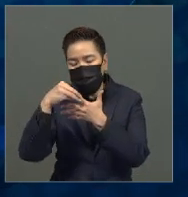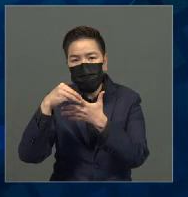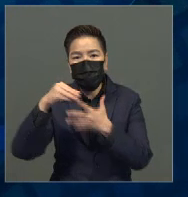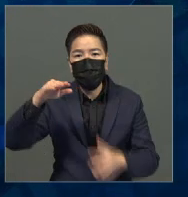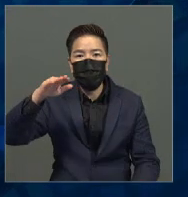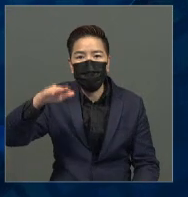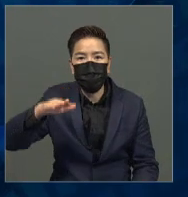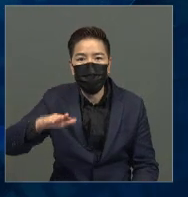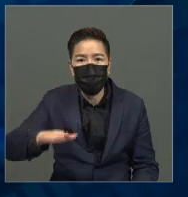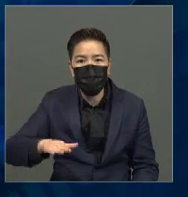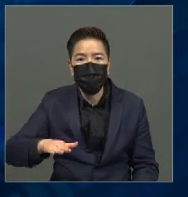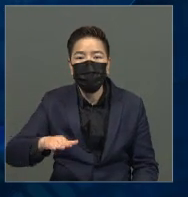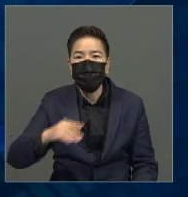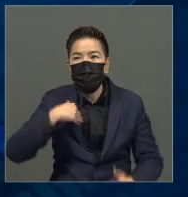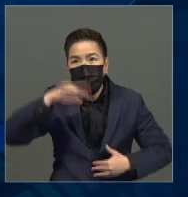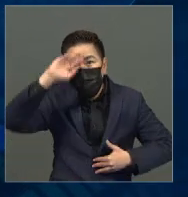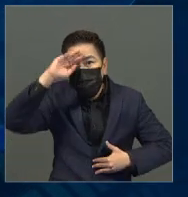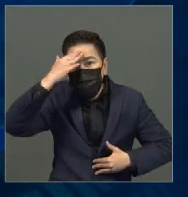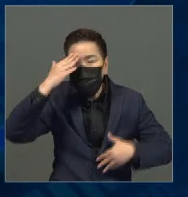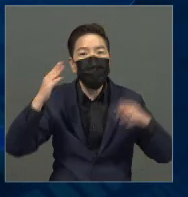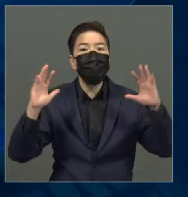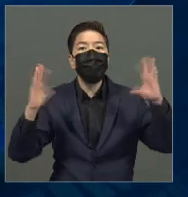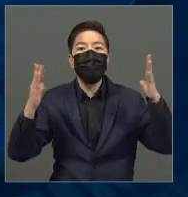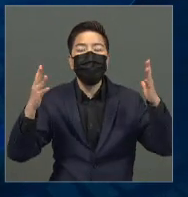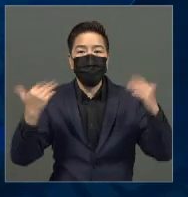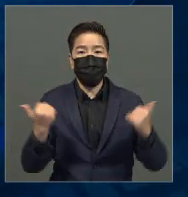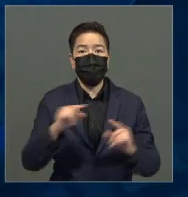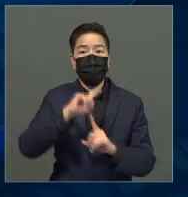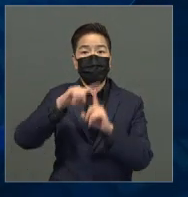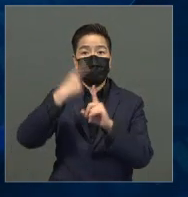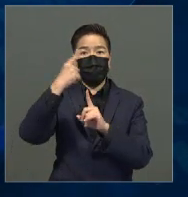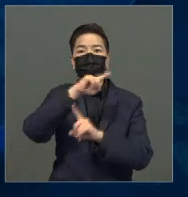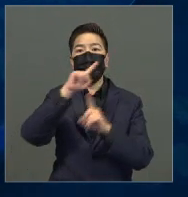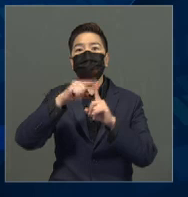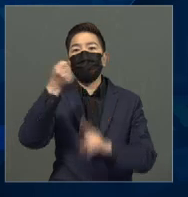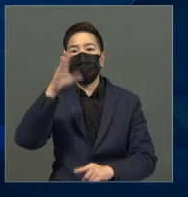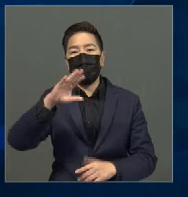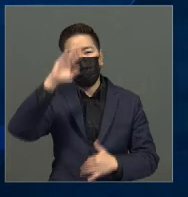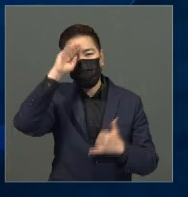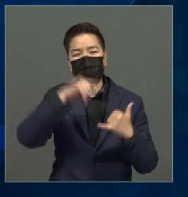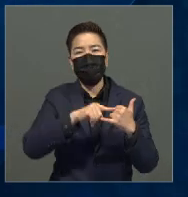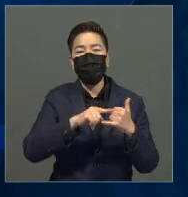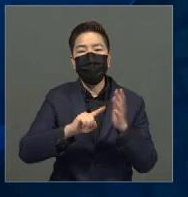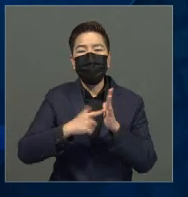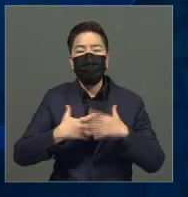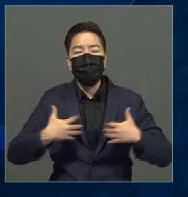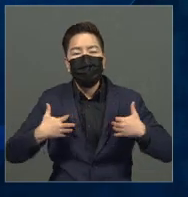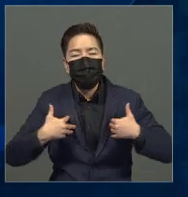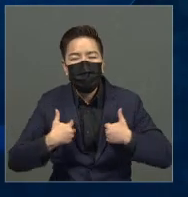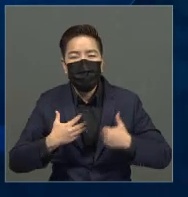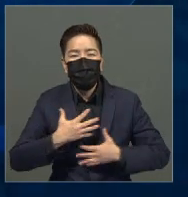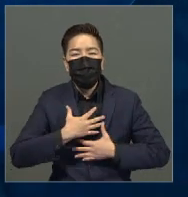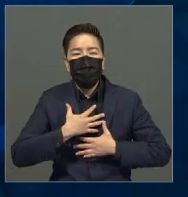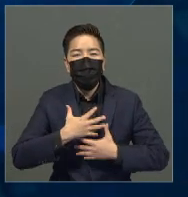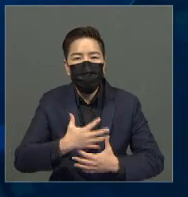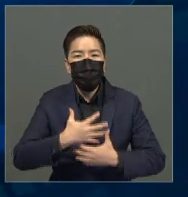เริ่มลดลงค่ะแล้วก็ยังไม่มีไข้นะคะจนกระทั่งวันที่ 15มกราคมคนไข้เริ่มมีอาการเหนื่อยนะคะหายใจ